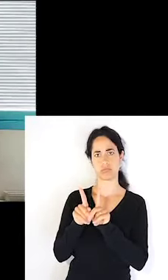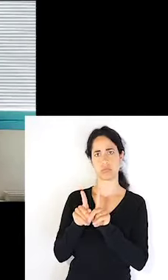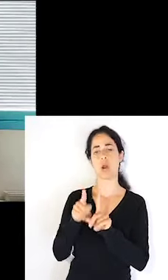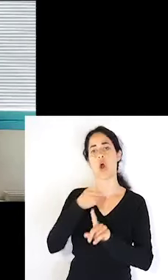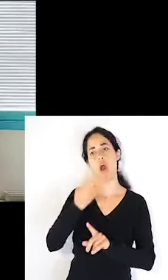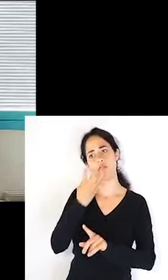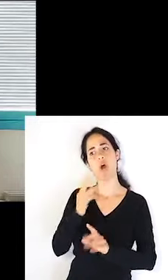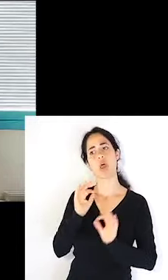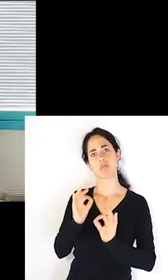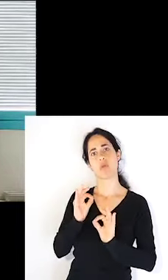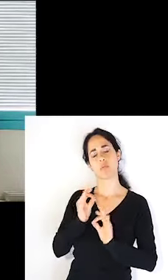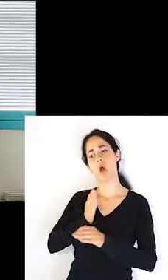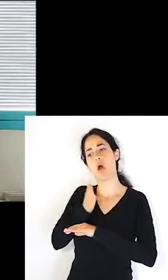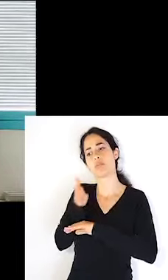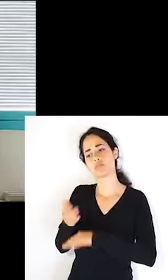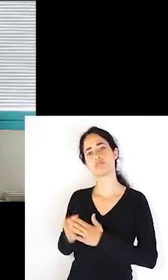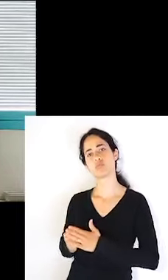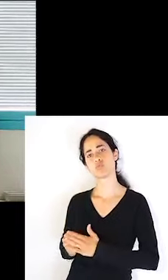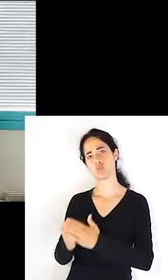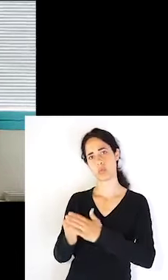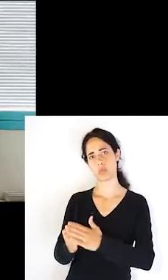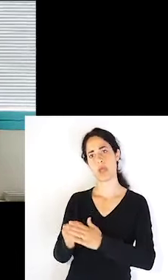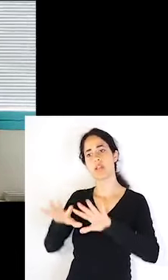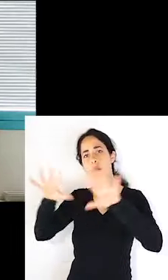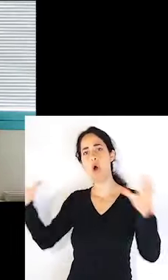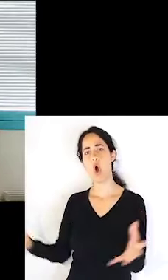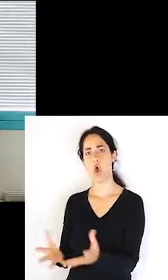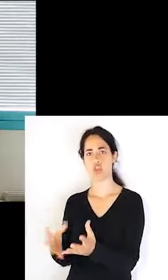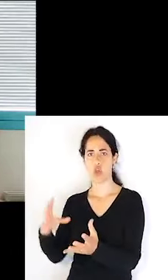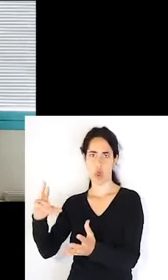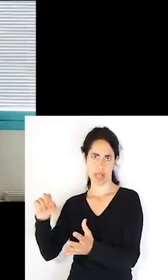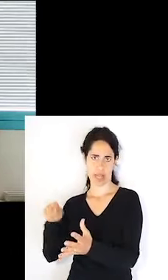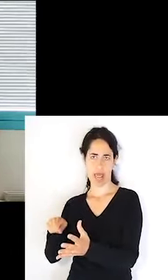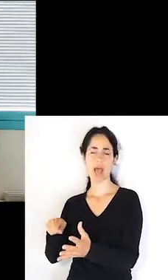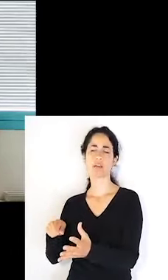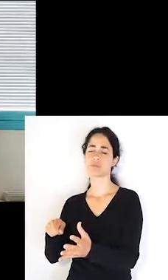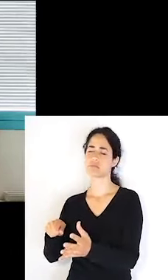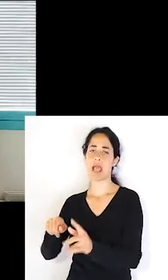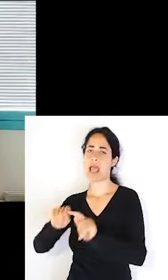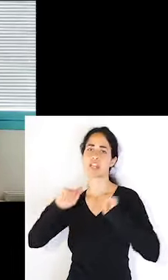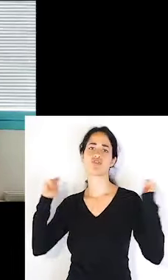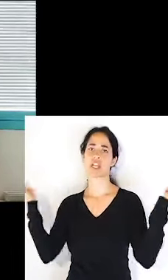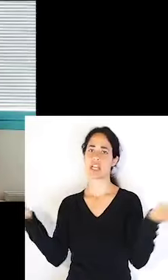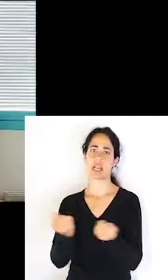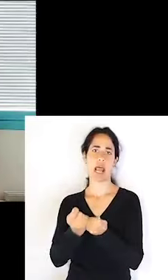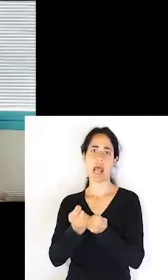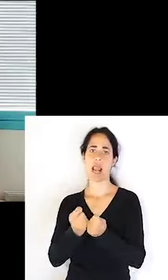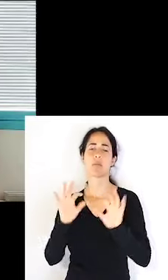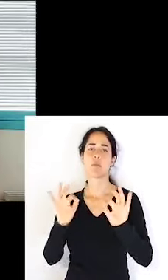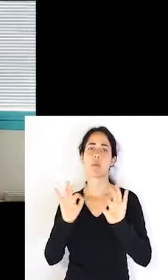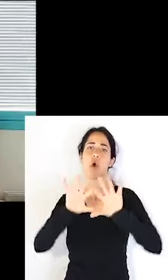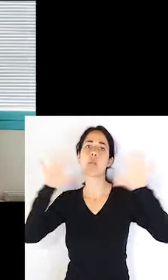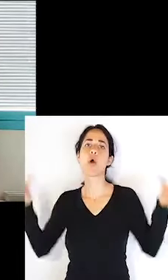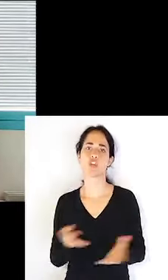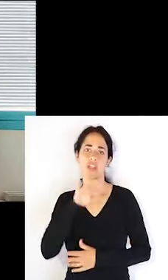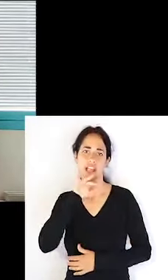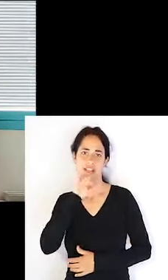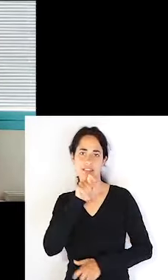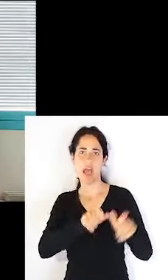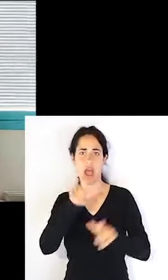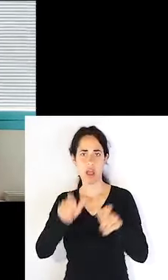vuole presidiare quel mondo, ma non solo il mondo delle CRA, più in generale il mondo degli anziani, perché sono le